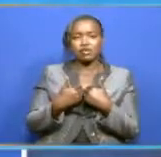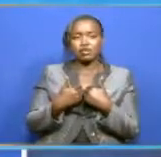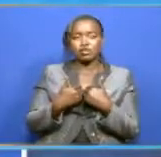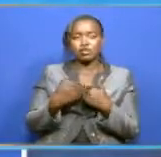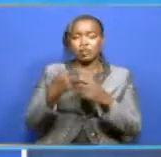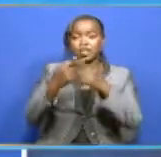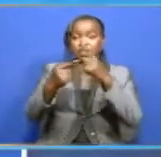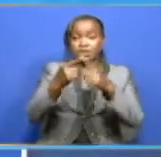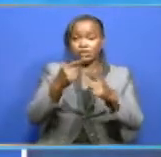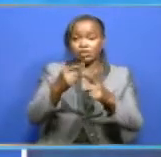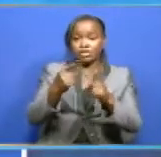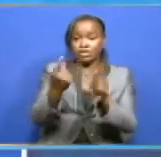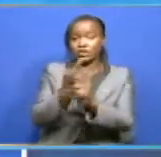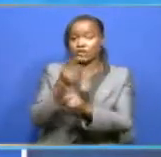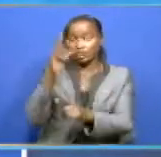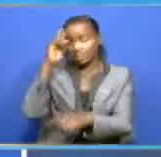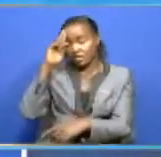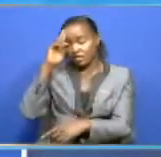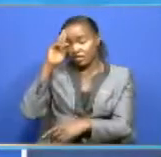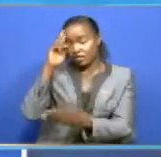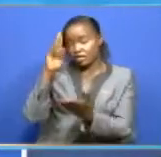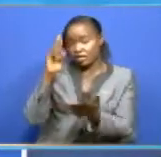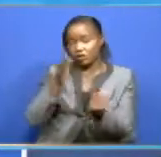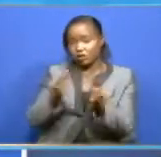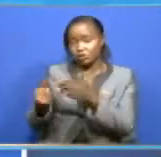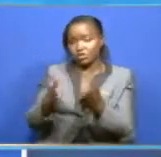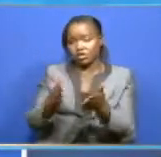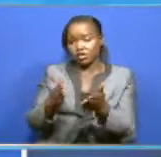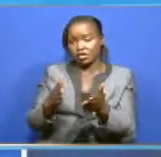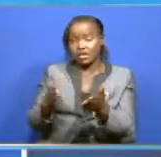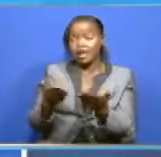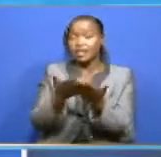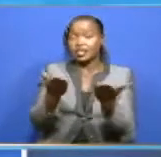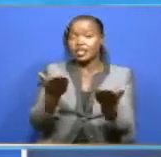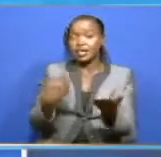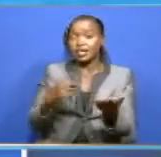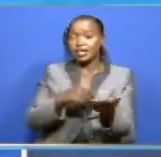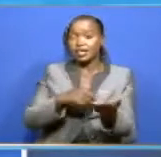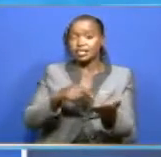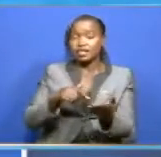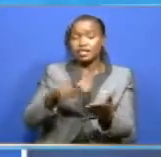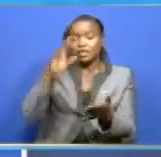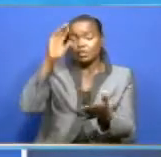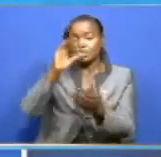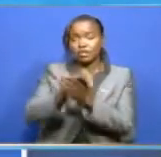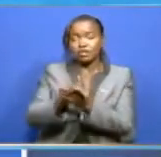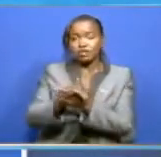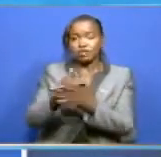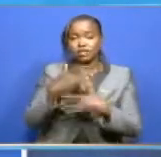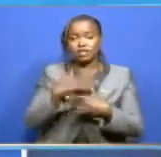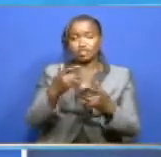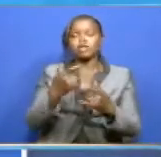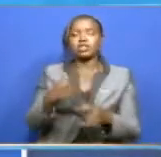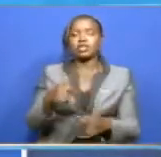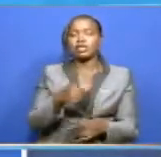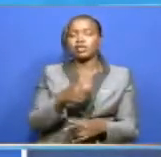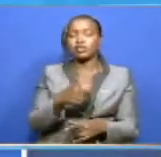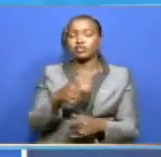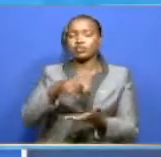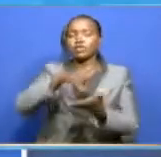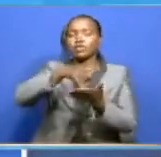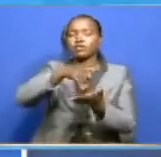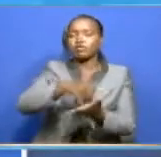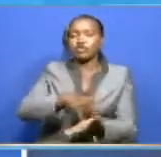other, I still believe that there is opportunity for us to state our interest to be involved in